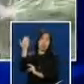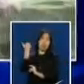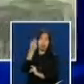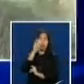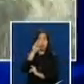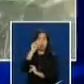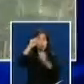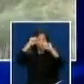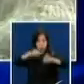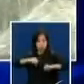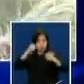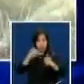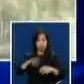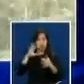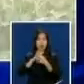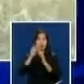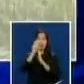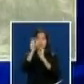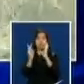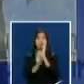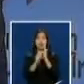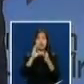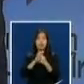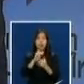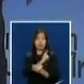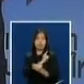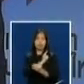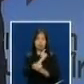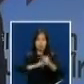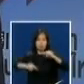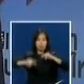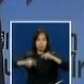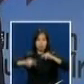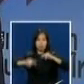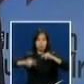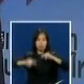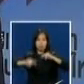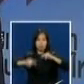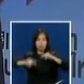ความคิดเพื่อร่วมกันเสนอความคิดแก้ปัญหาของประเทศและช่วยลดความขัดแย้ง